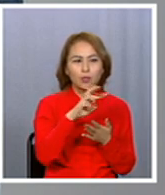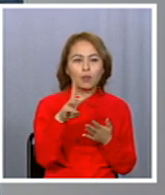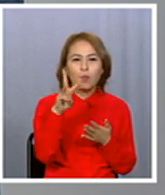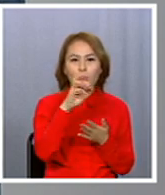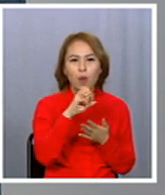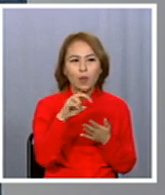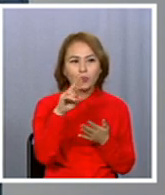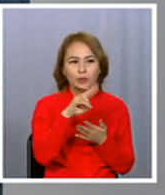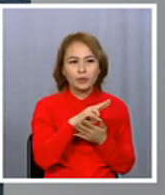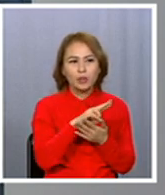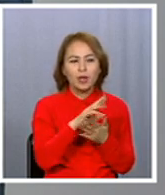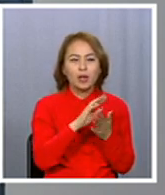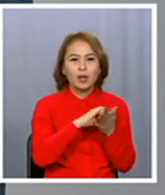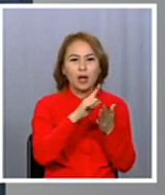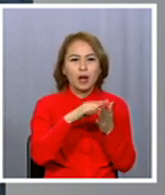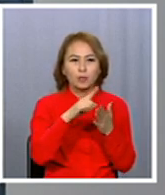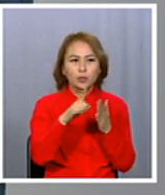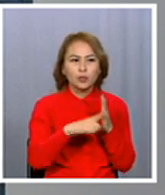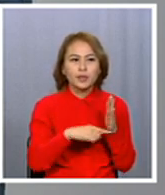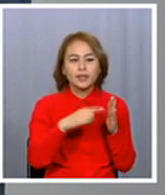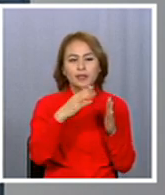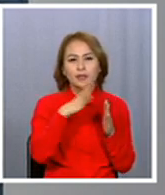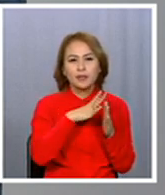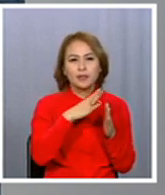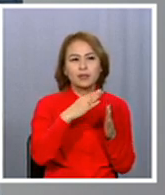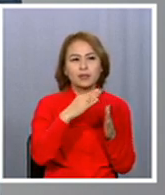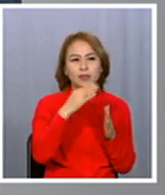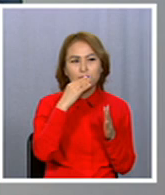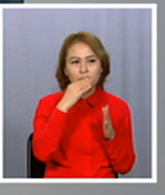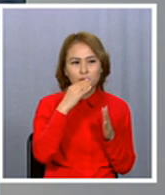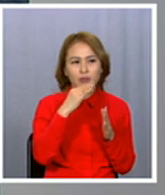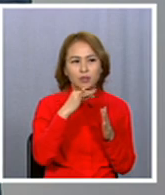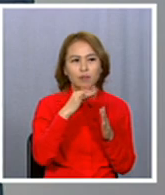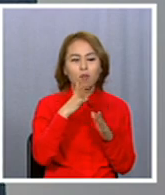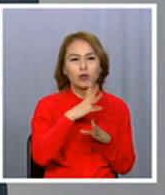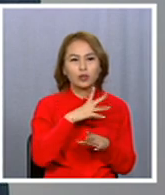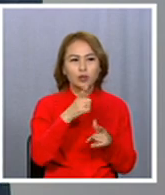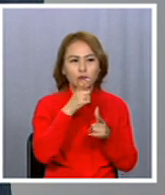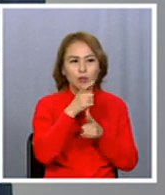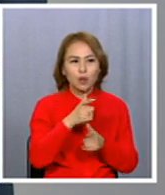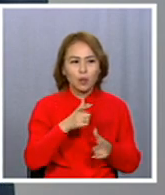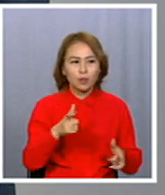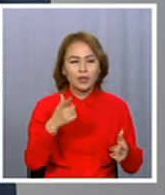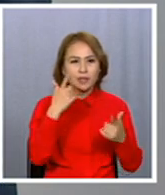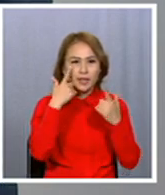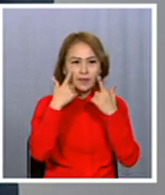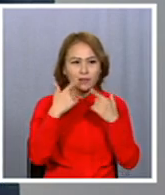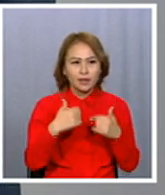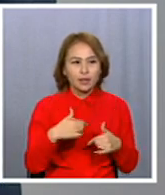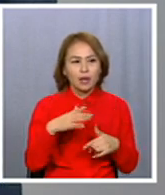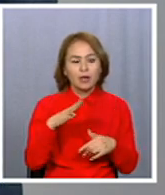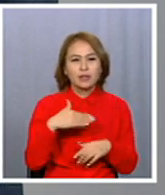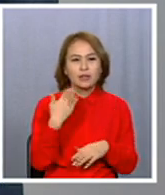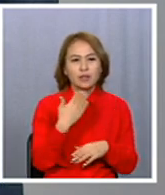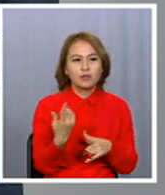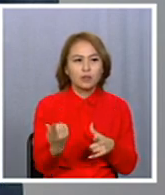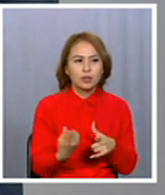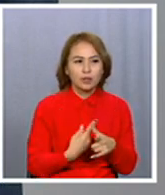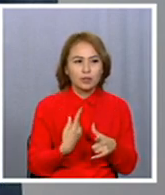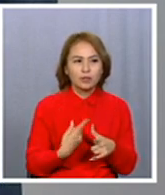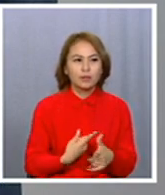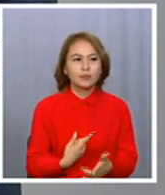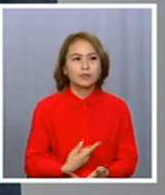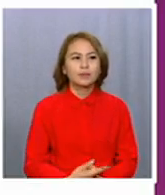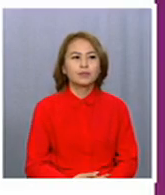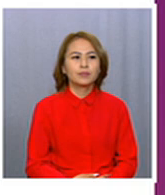мед, лапу зиму всю сосет, может громко зареветь, а зовут его как